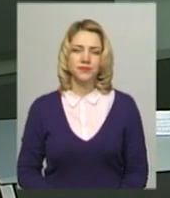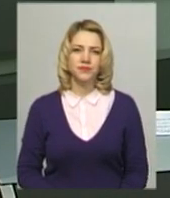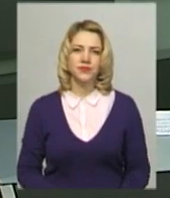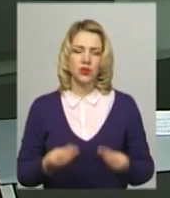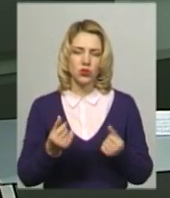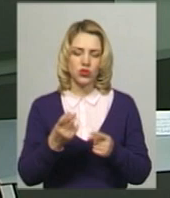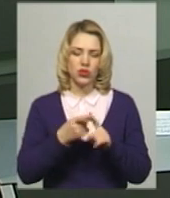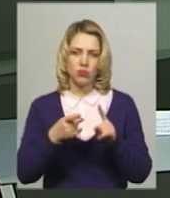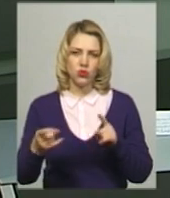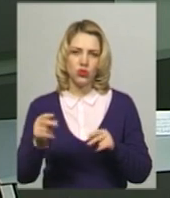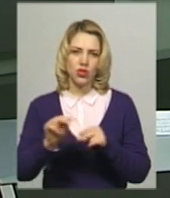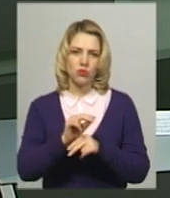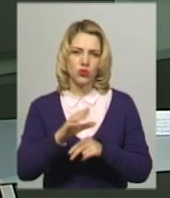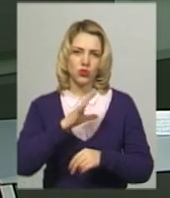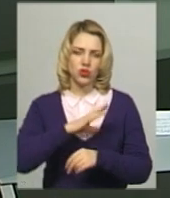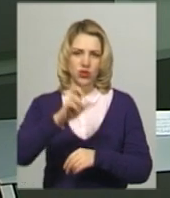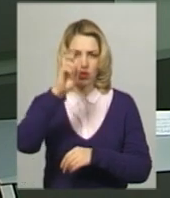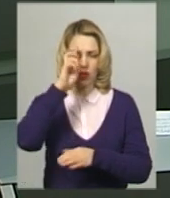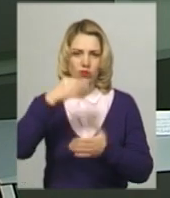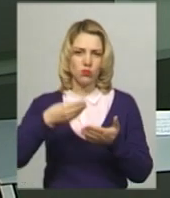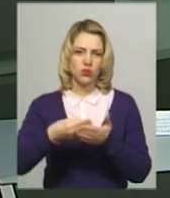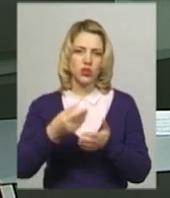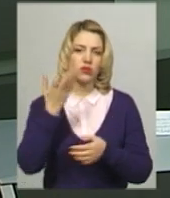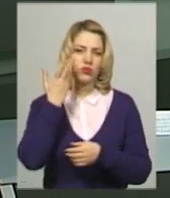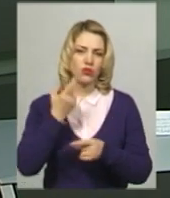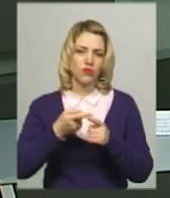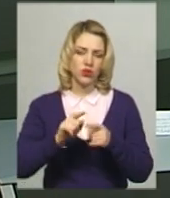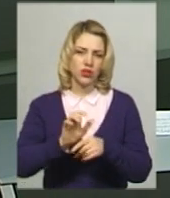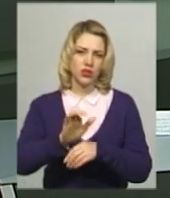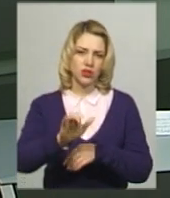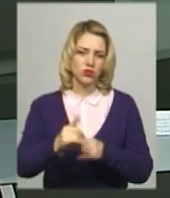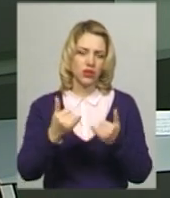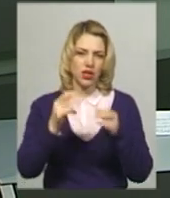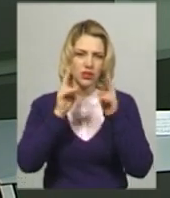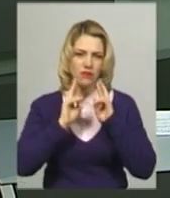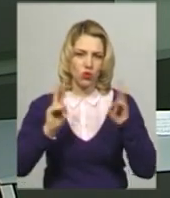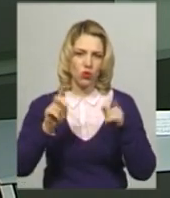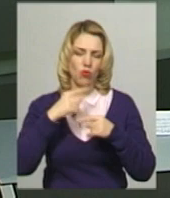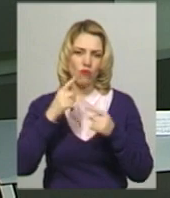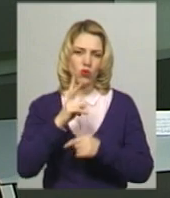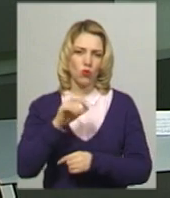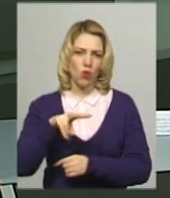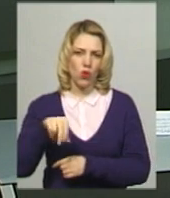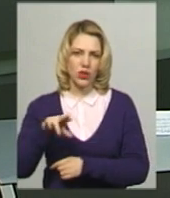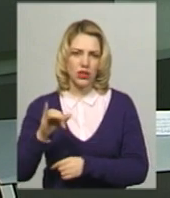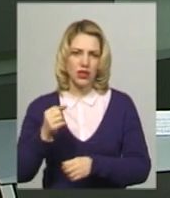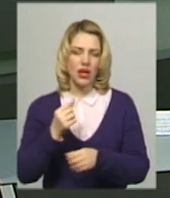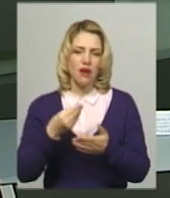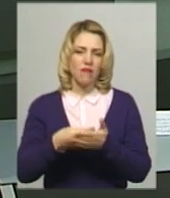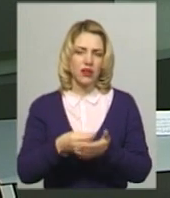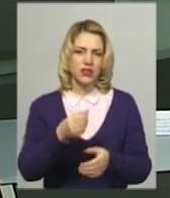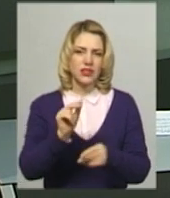Гроші на поточний ремонт очікують з державного бюджету. Коли вони надійдуть, наразі невідомо, каже Наталія Колодій. Вартість робіт поки